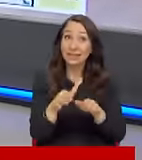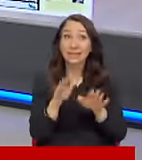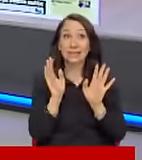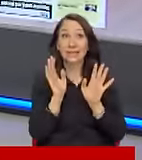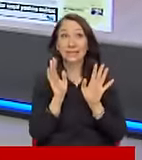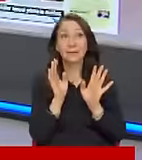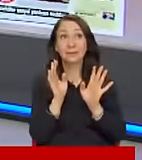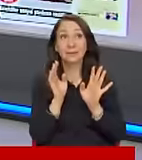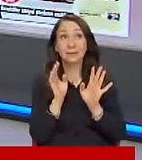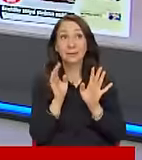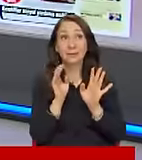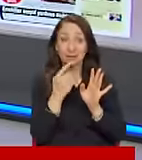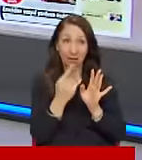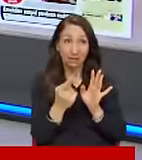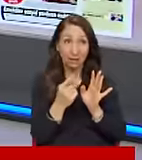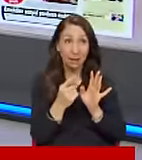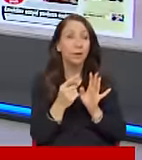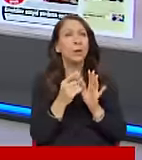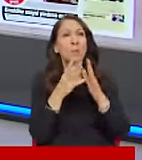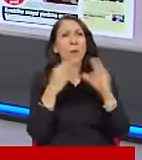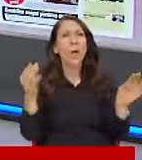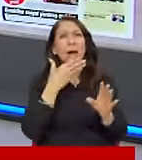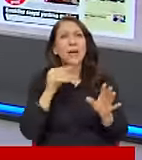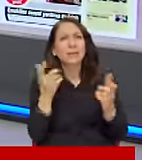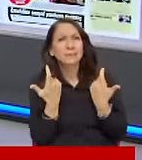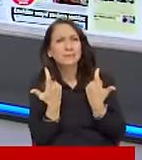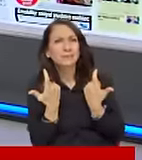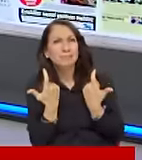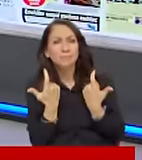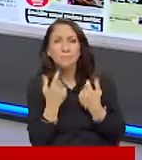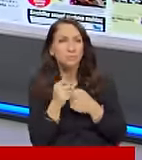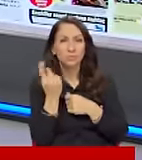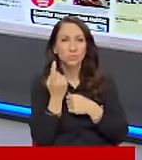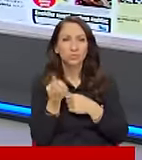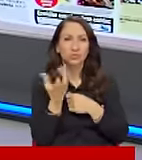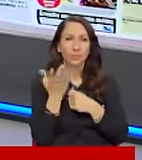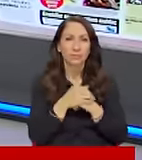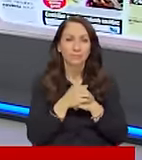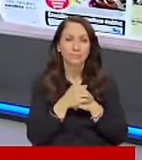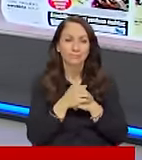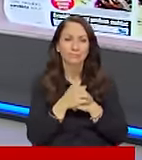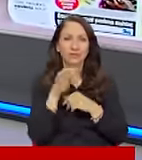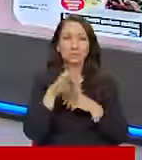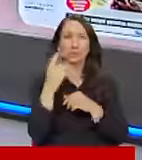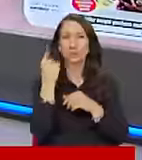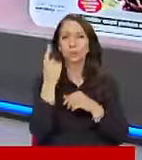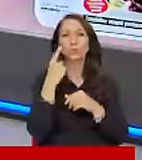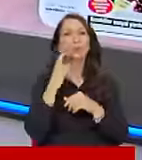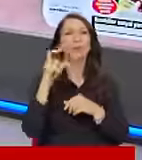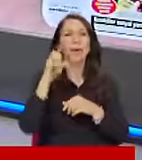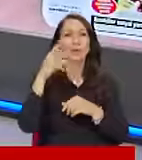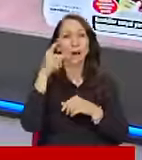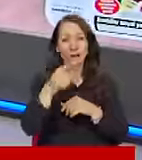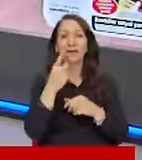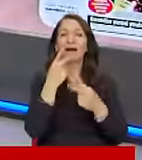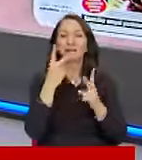konuşmasını dikkatle takip edelim dedi. Milyonlarca emekli dikkatle takip etti, hiçbir şey çıkmadı. Şimdi dün Cumhurbaşkanı Erdoğan'dan